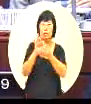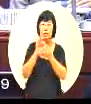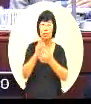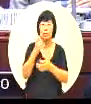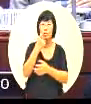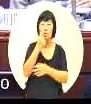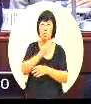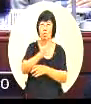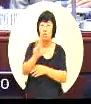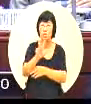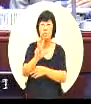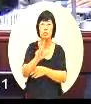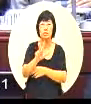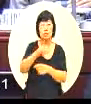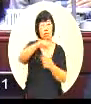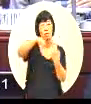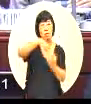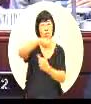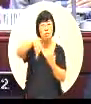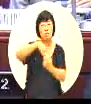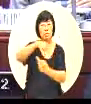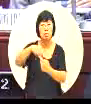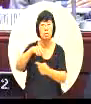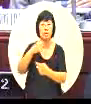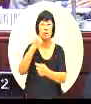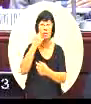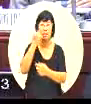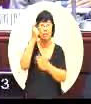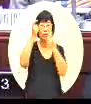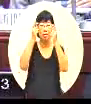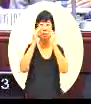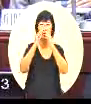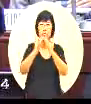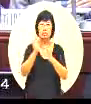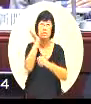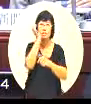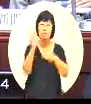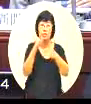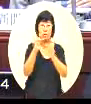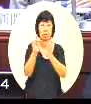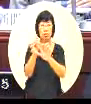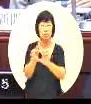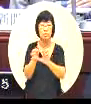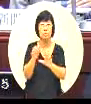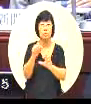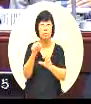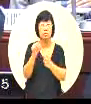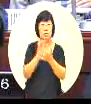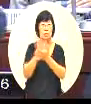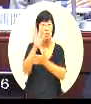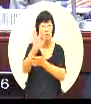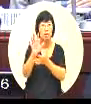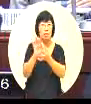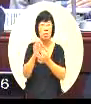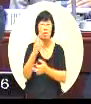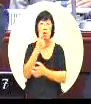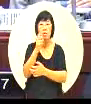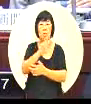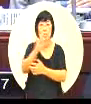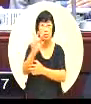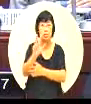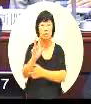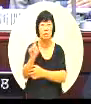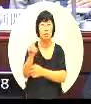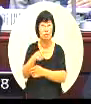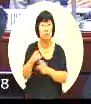料循环。就说原来高雄现有的石化区，他们有很多未来绿色材料，有